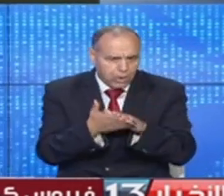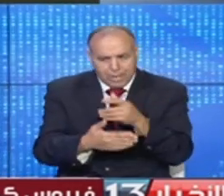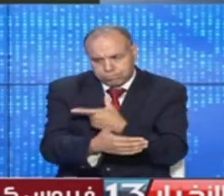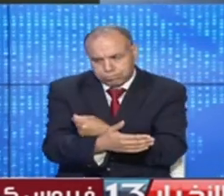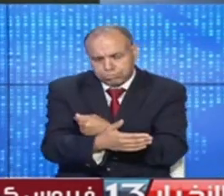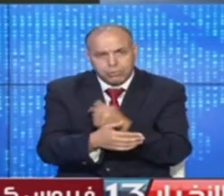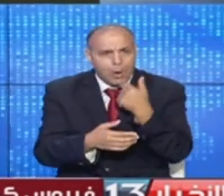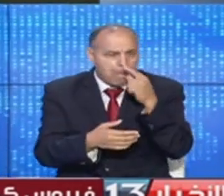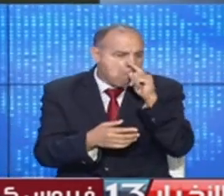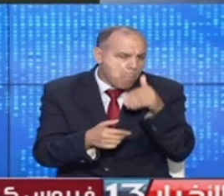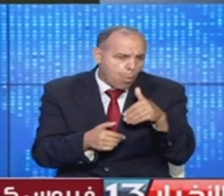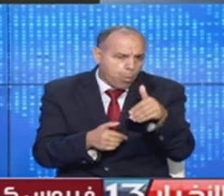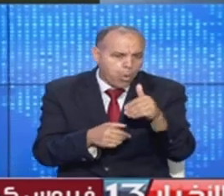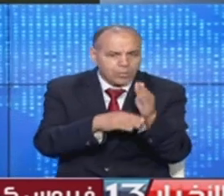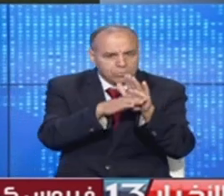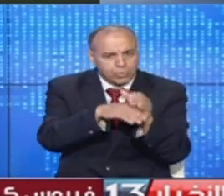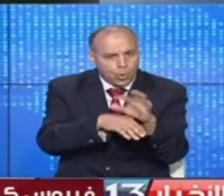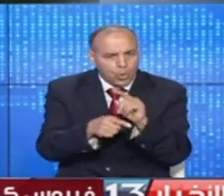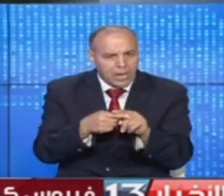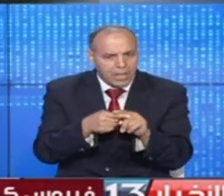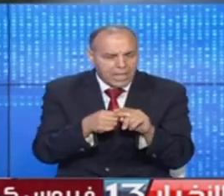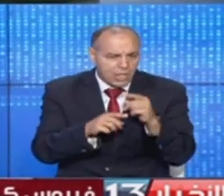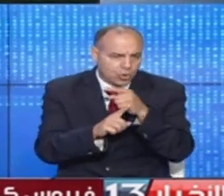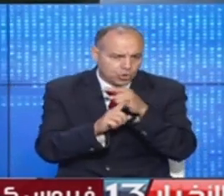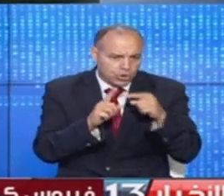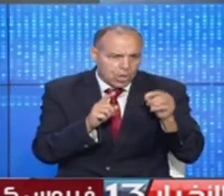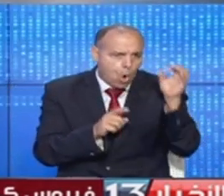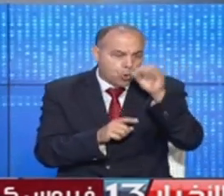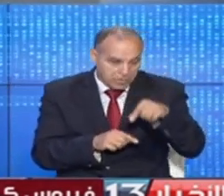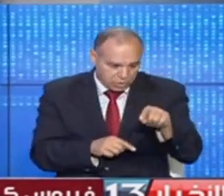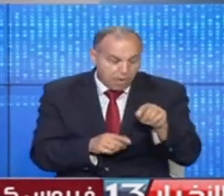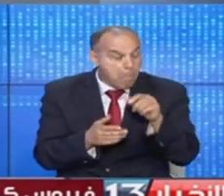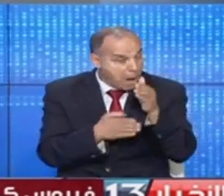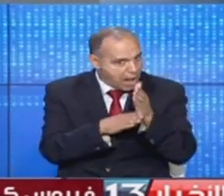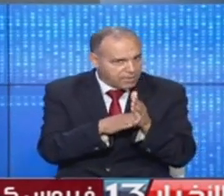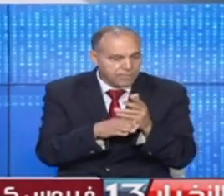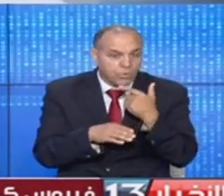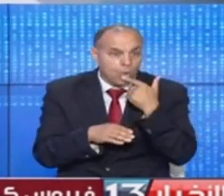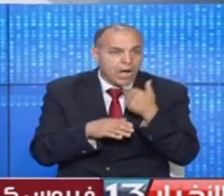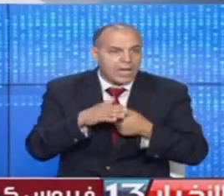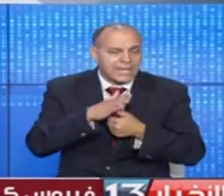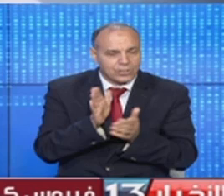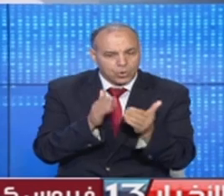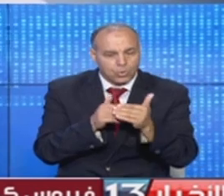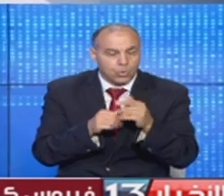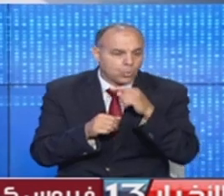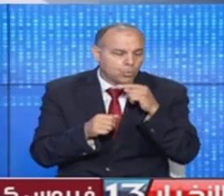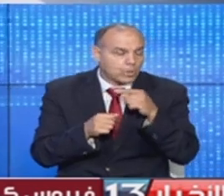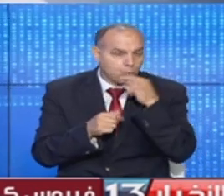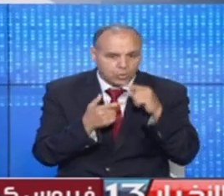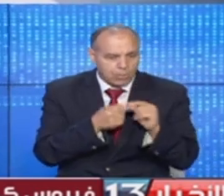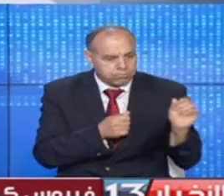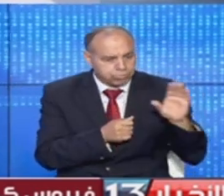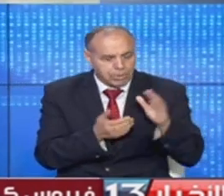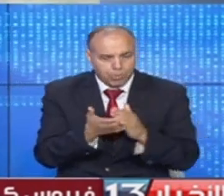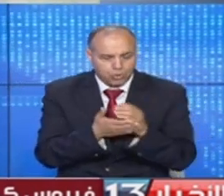ثان محتمل الوقايه من كونه بحلول منتصف في شهر اكتوبر القادم وقال ليس الصندوق الحكومي الذي يمول